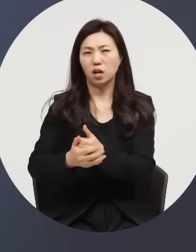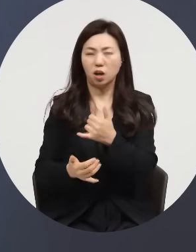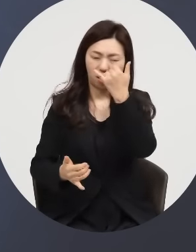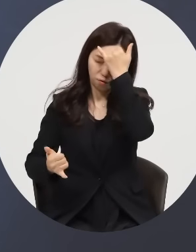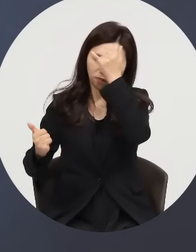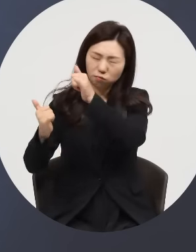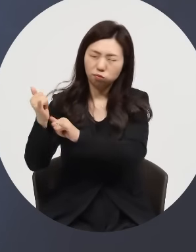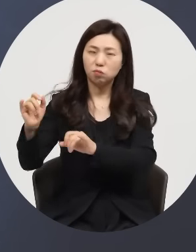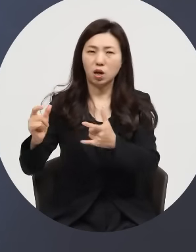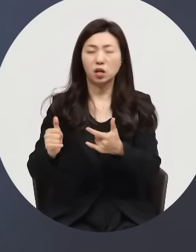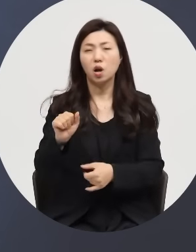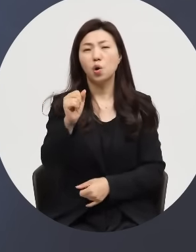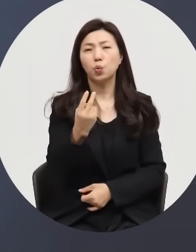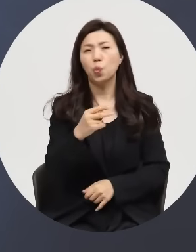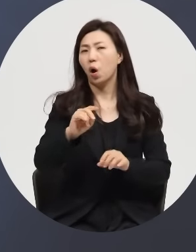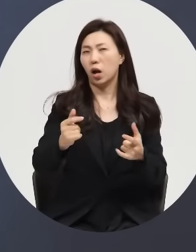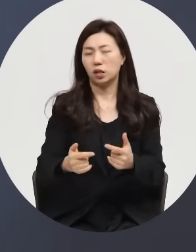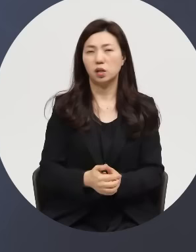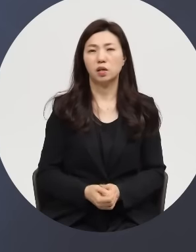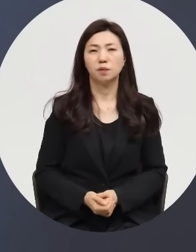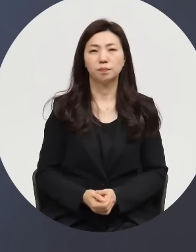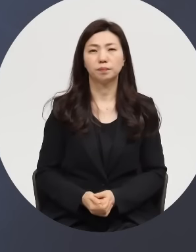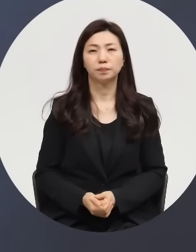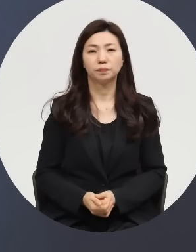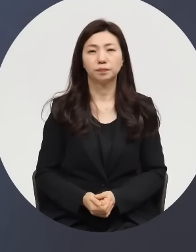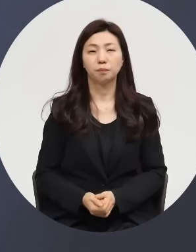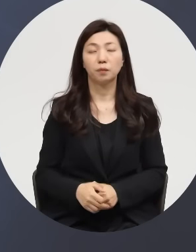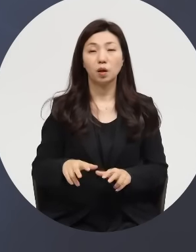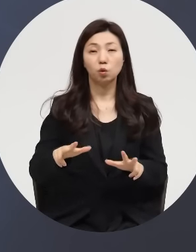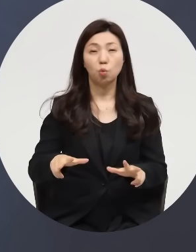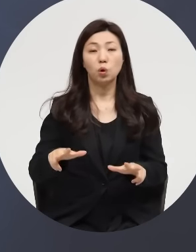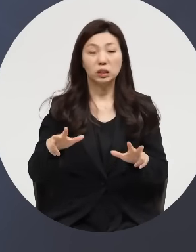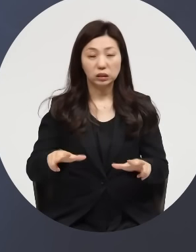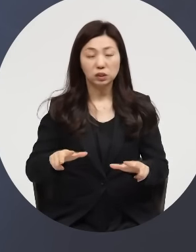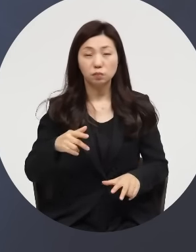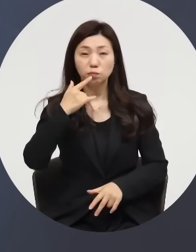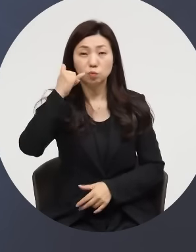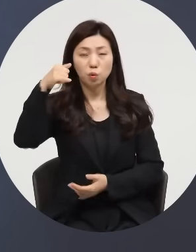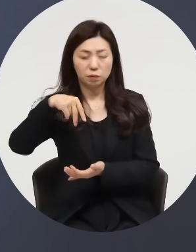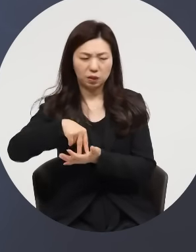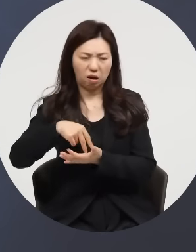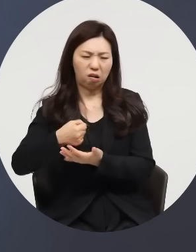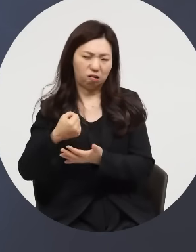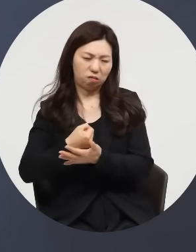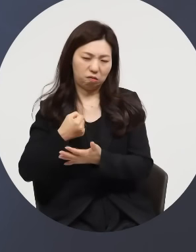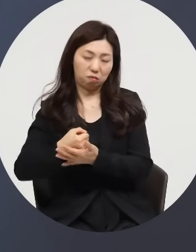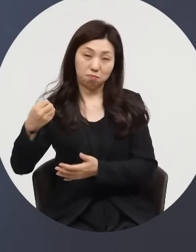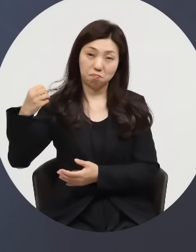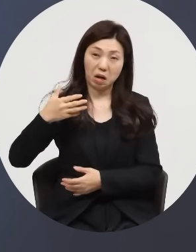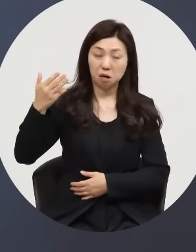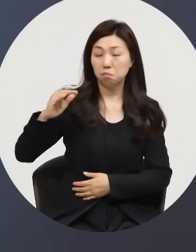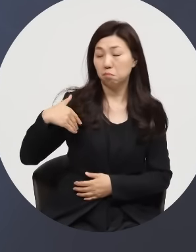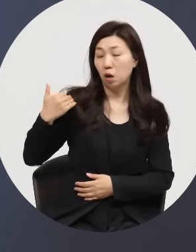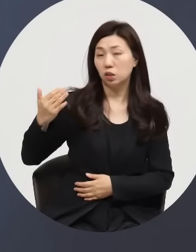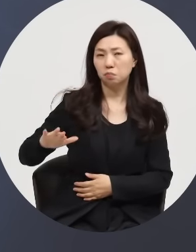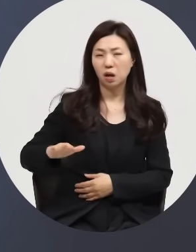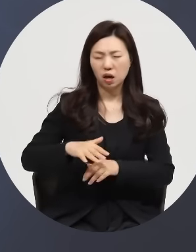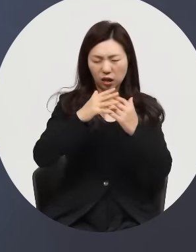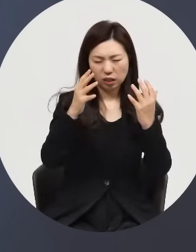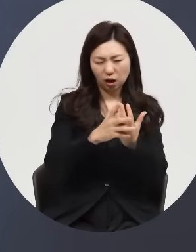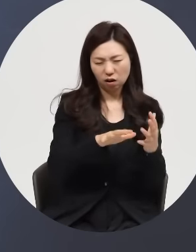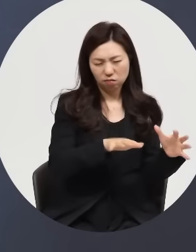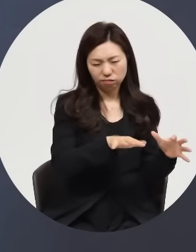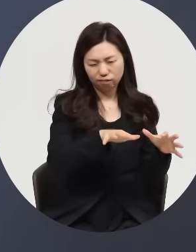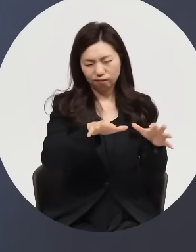이 얘기예요. 그러니까 그리고 또 부모님이 지금은 섭섭해할지 몰라도 다 이렇게